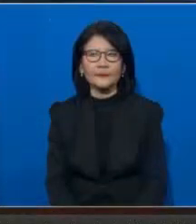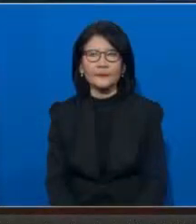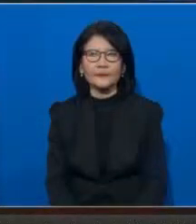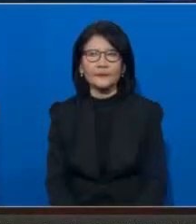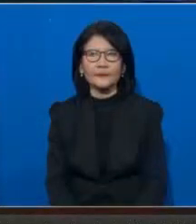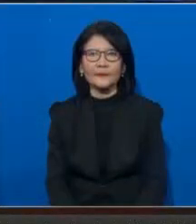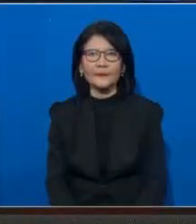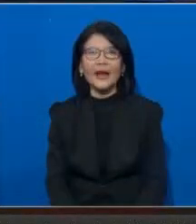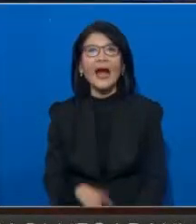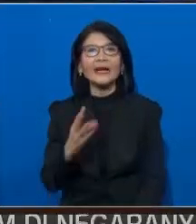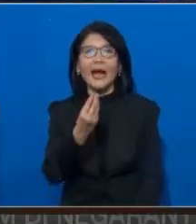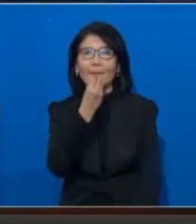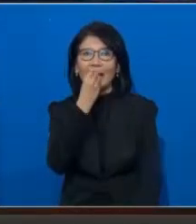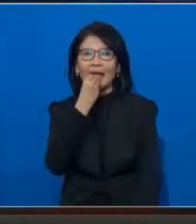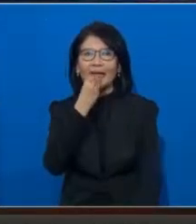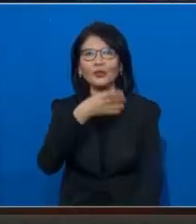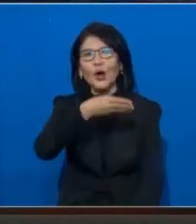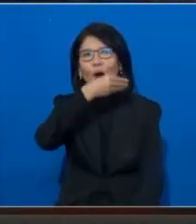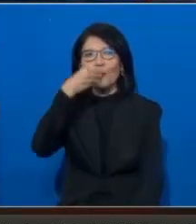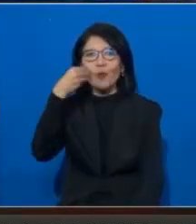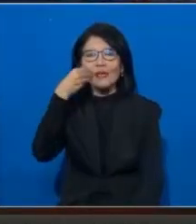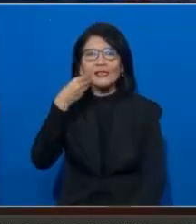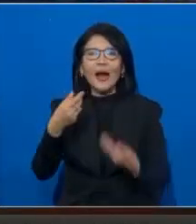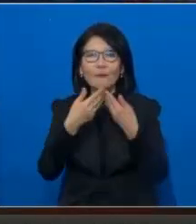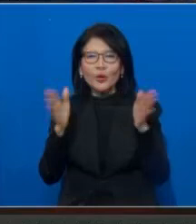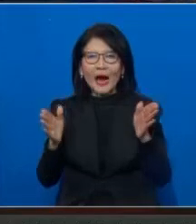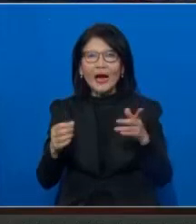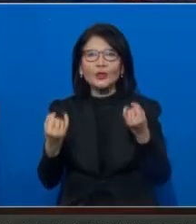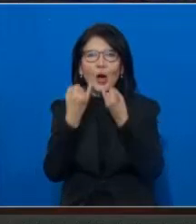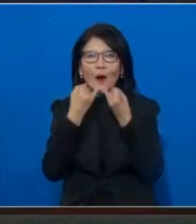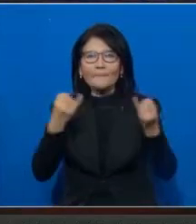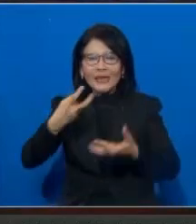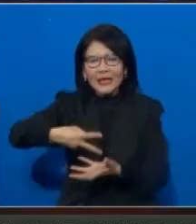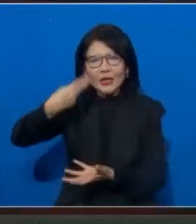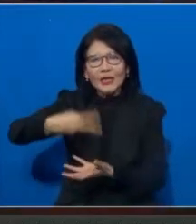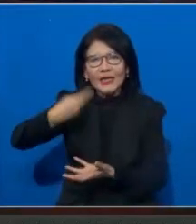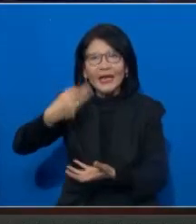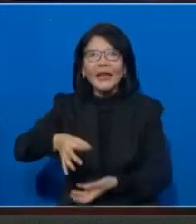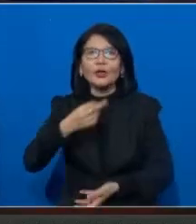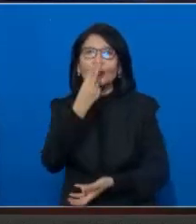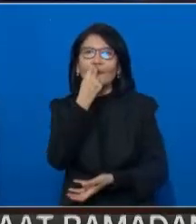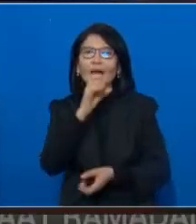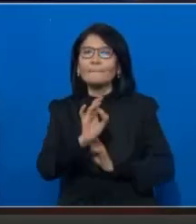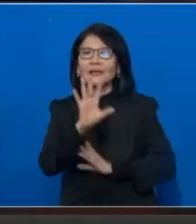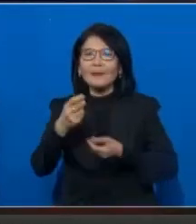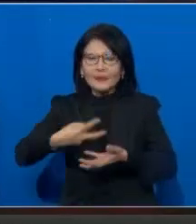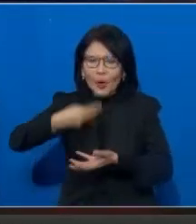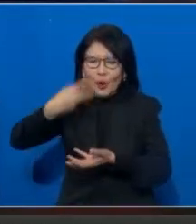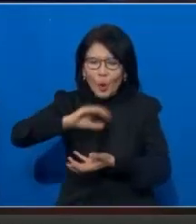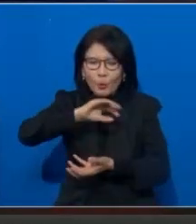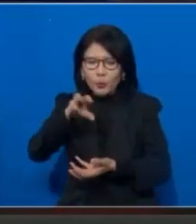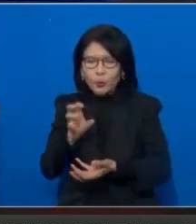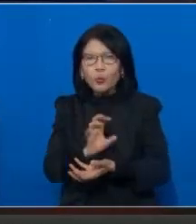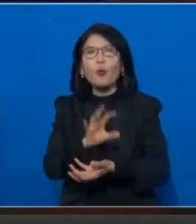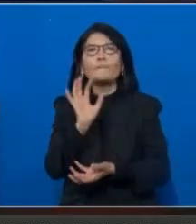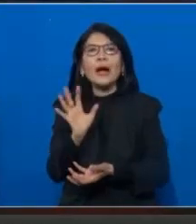Kami punya referensi makanan untuk berbuka puasa, yaitu sajian mie. Di Kota Bandung ada sejumlah kedai yang menyajikan aneka sajian mie dengan topping berlimpah dan unik.